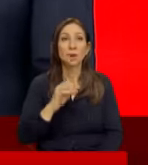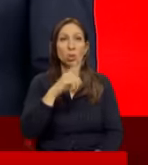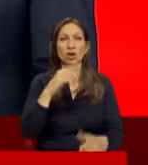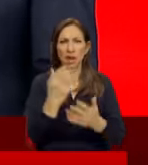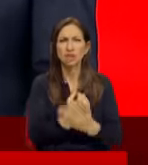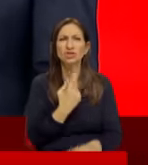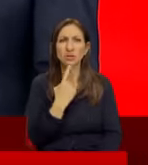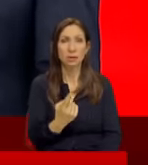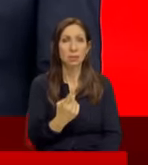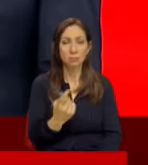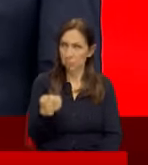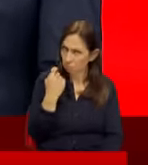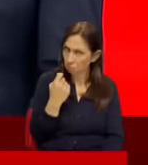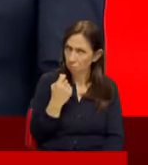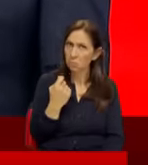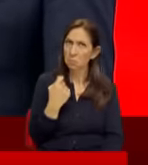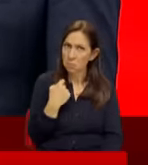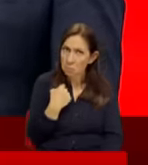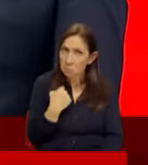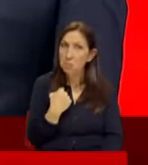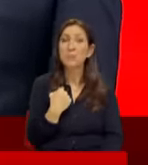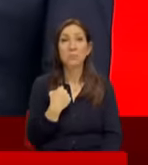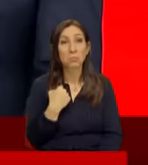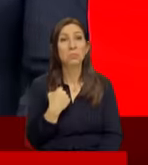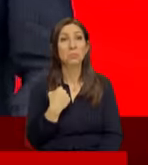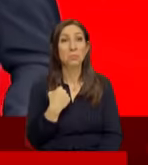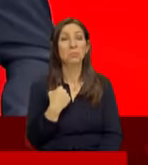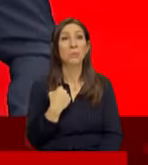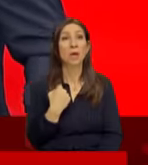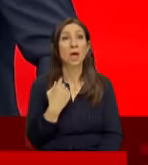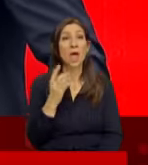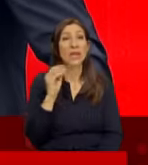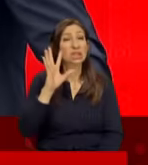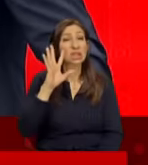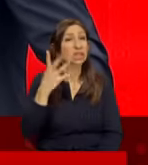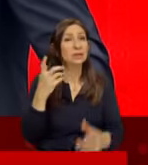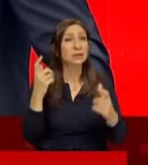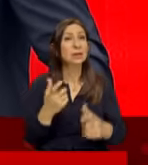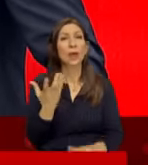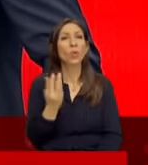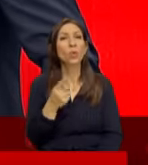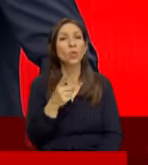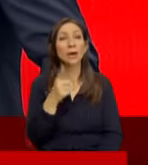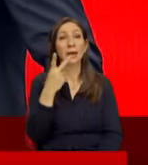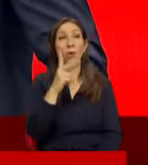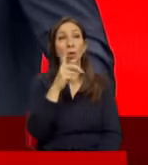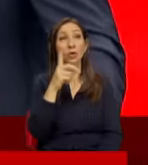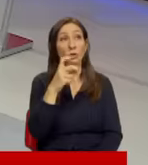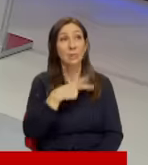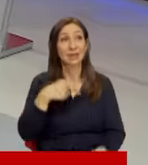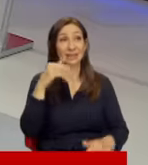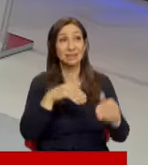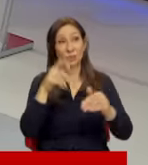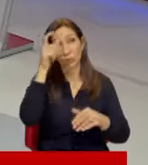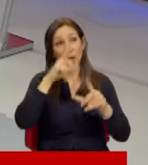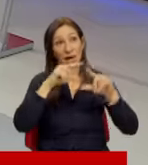Onları da alacağız dedi. Yani ben... En şaşırdığın şehir hangisi oldu? Bu arada 2019 yerel